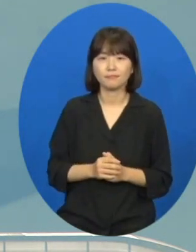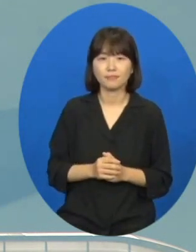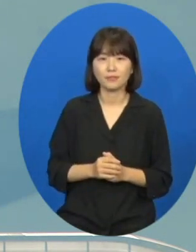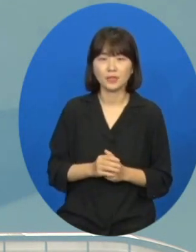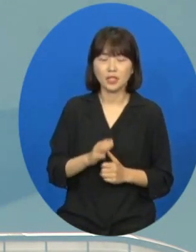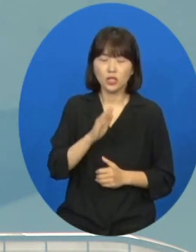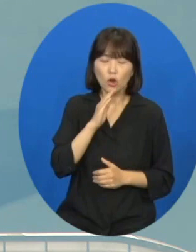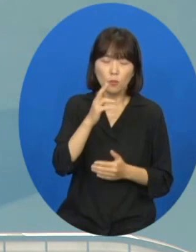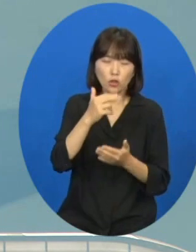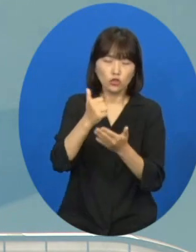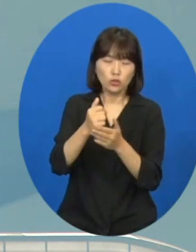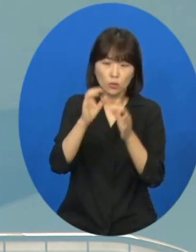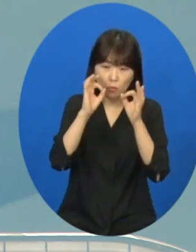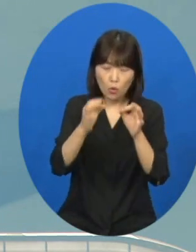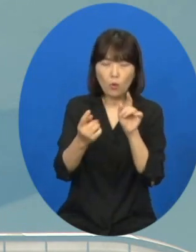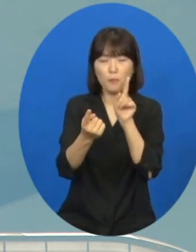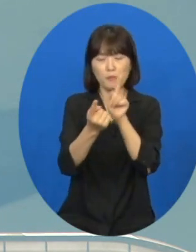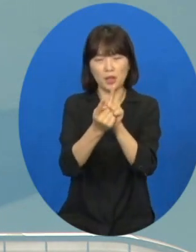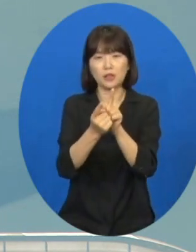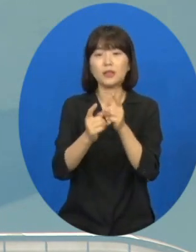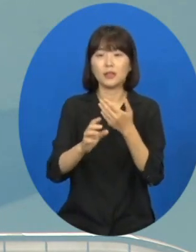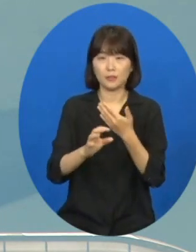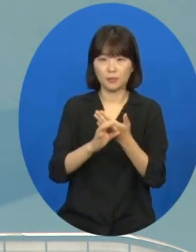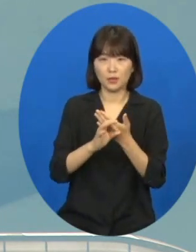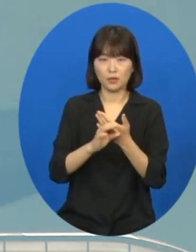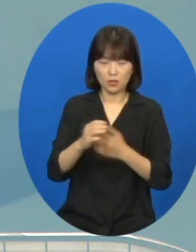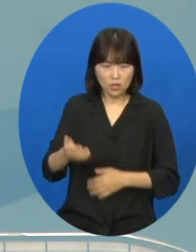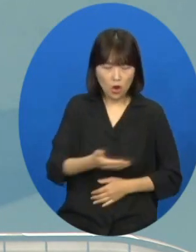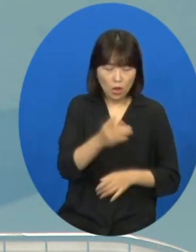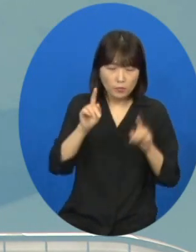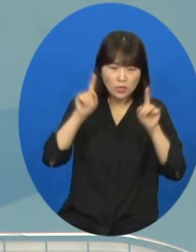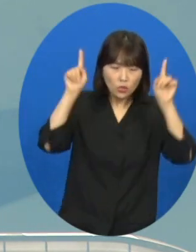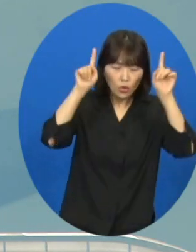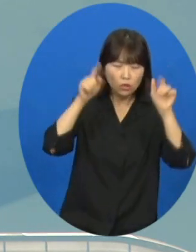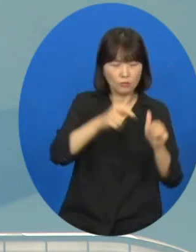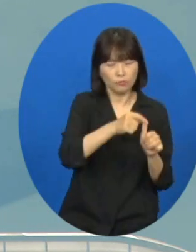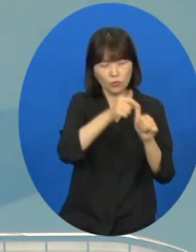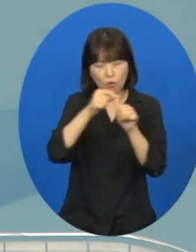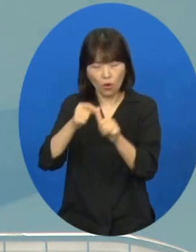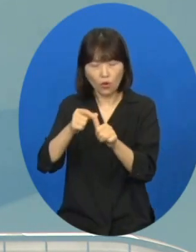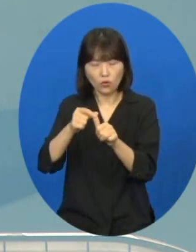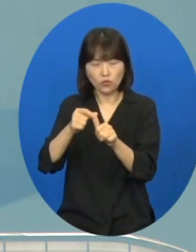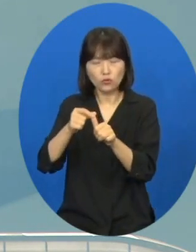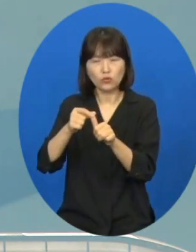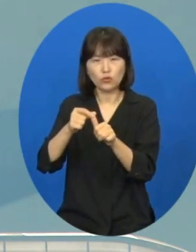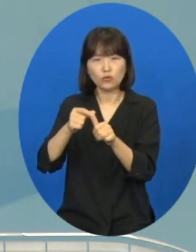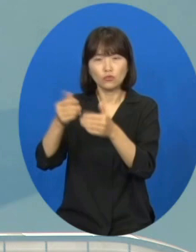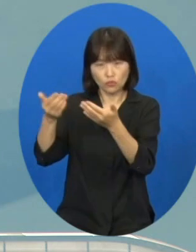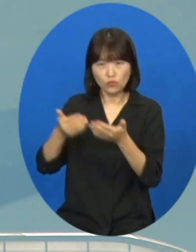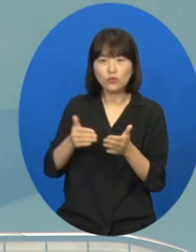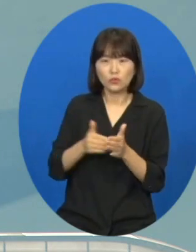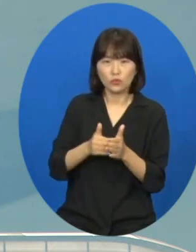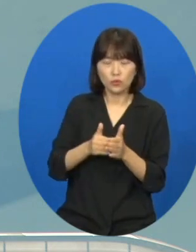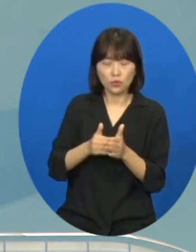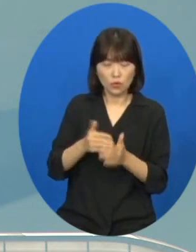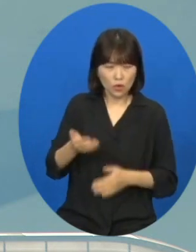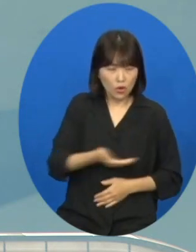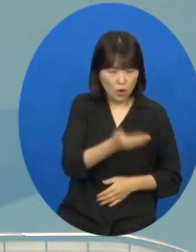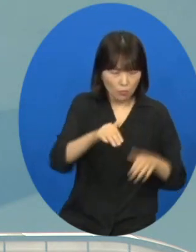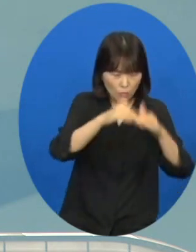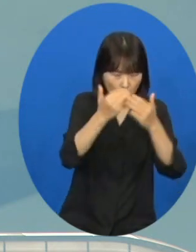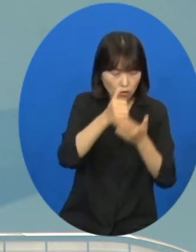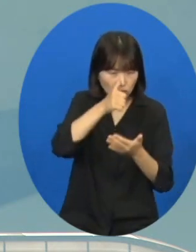보았다면, 만났다면, 여러분을 지옥에서 건지신 분이에요. 여러분의 모든 죄를 기억도